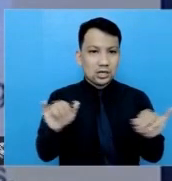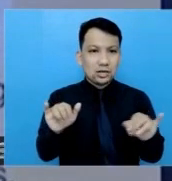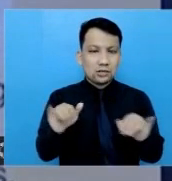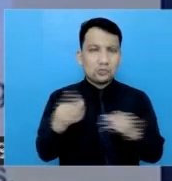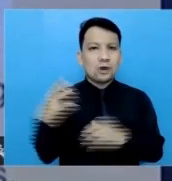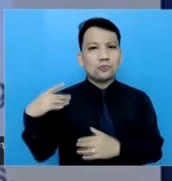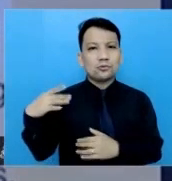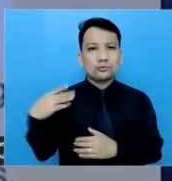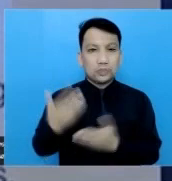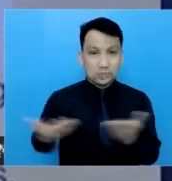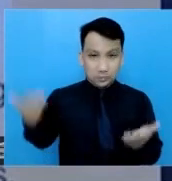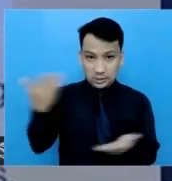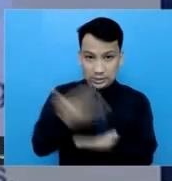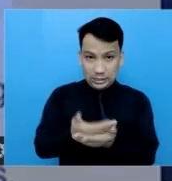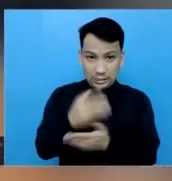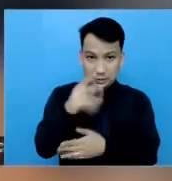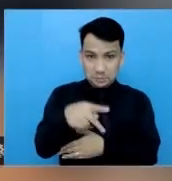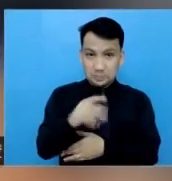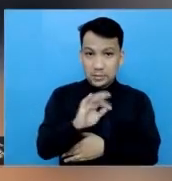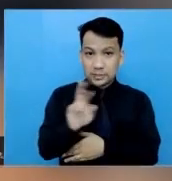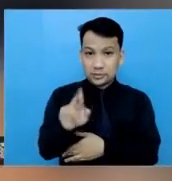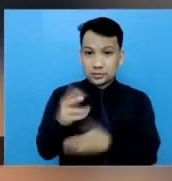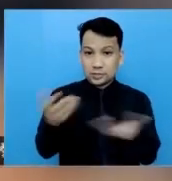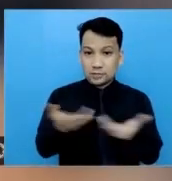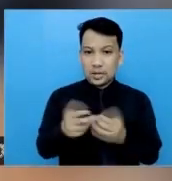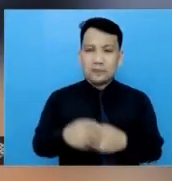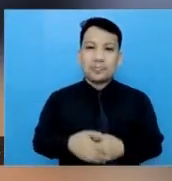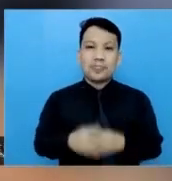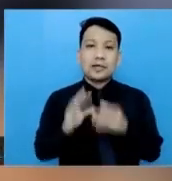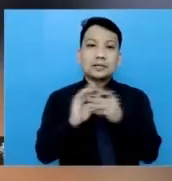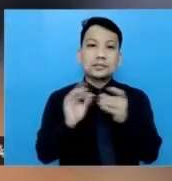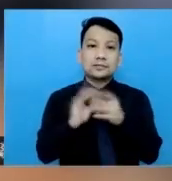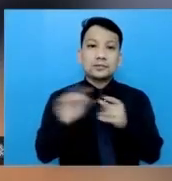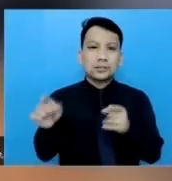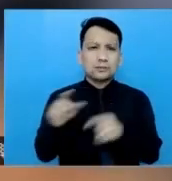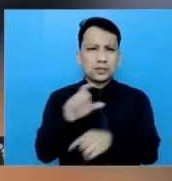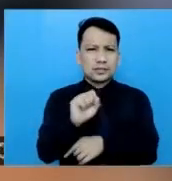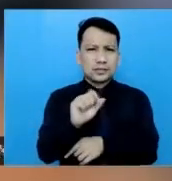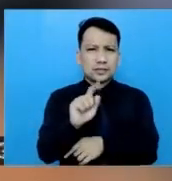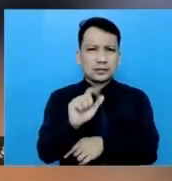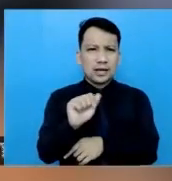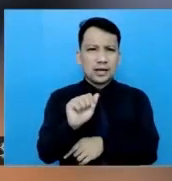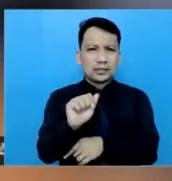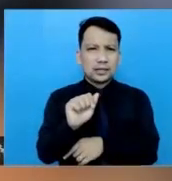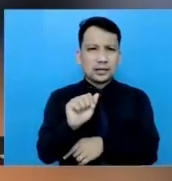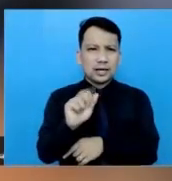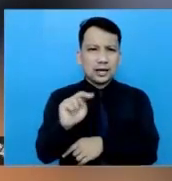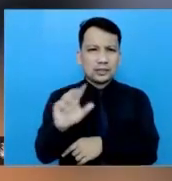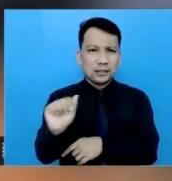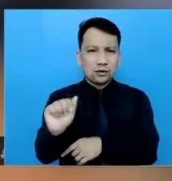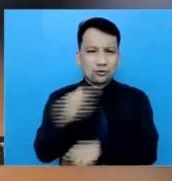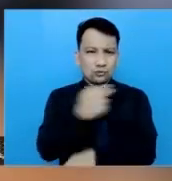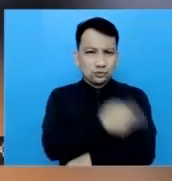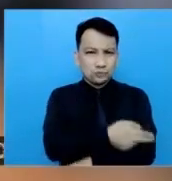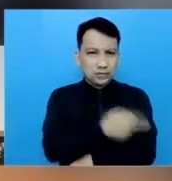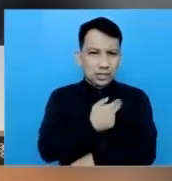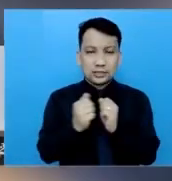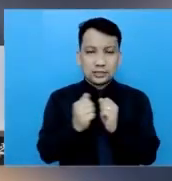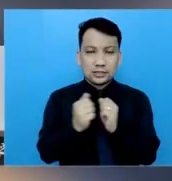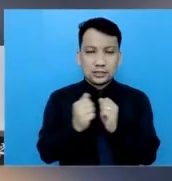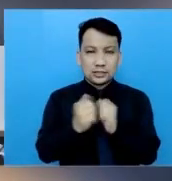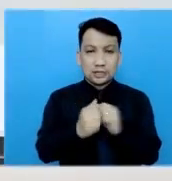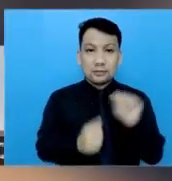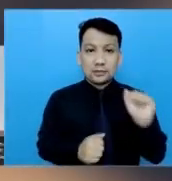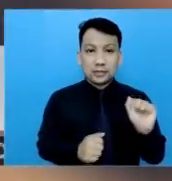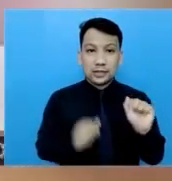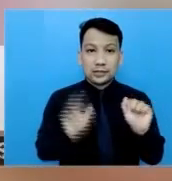ang pagdating ng Pfizer vaccine sa bansa. Paliwanag din ng Santa Ana Hospital na siyang nagbakuna sa aktres kabilang sa A3